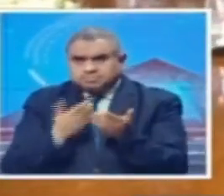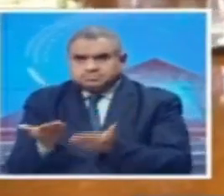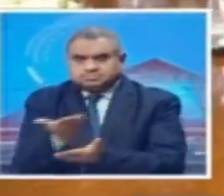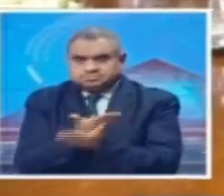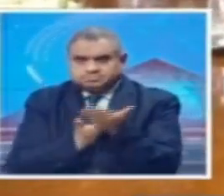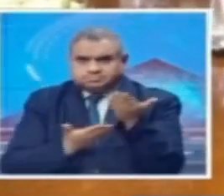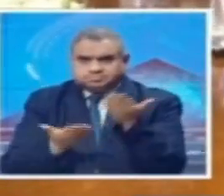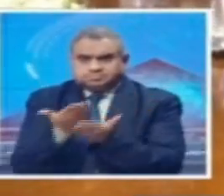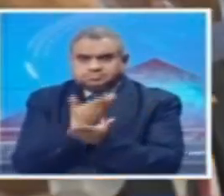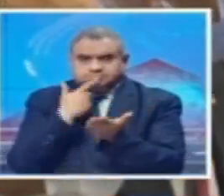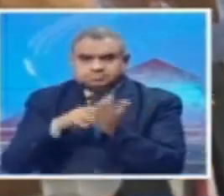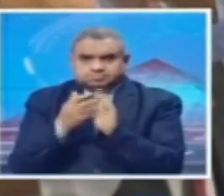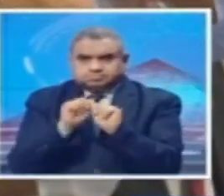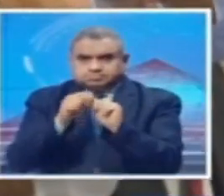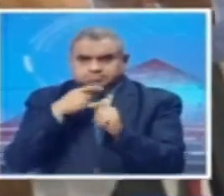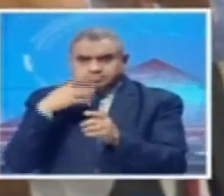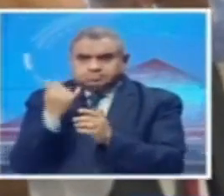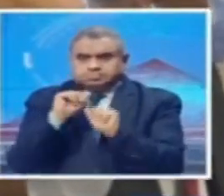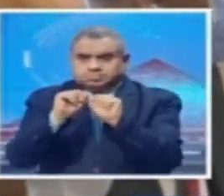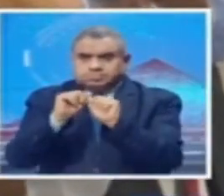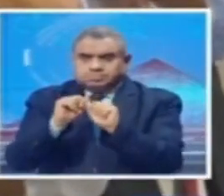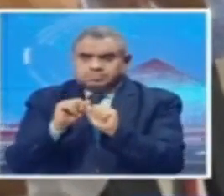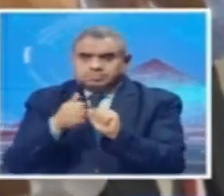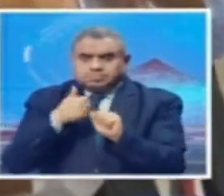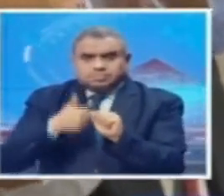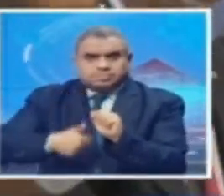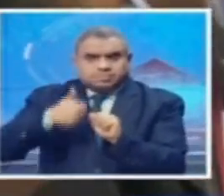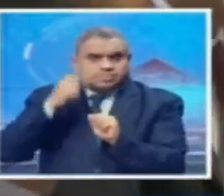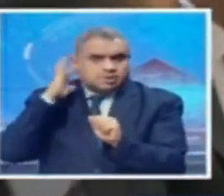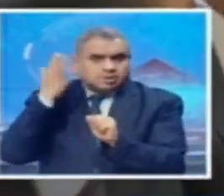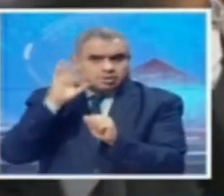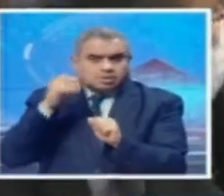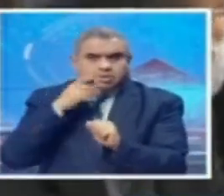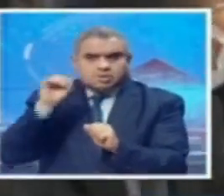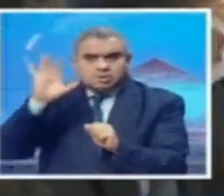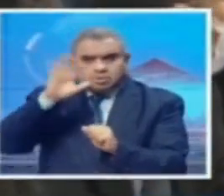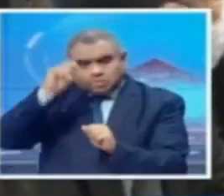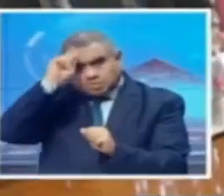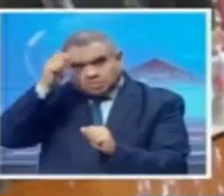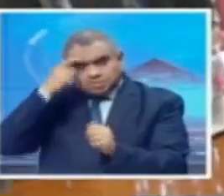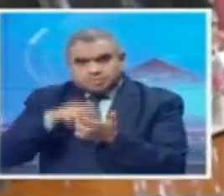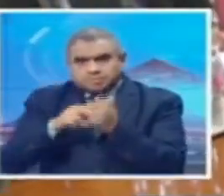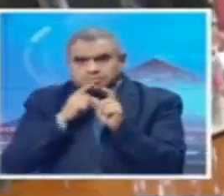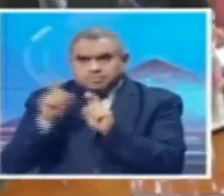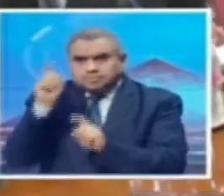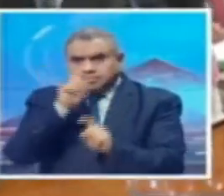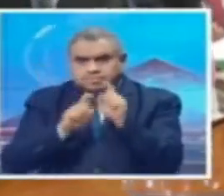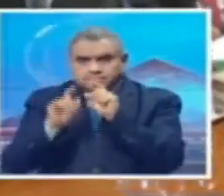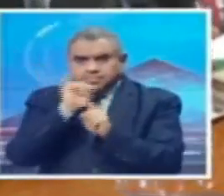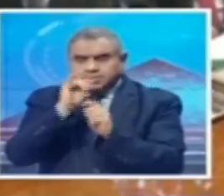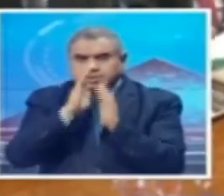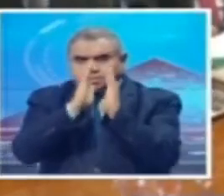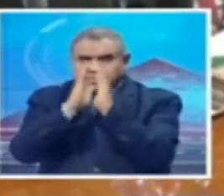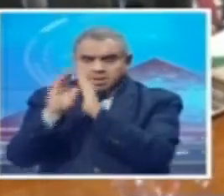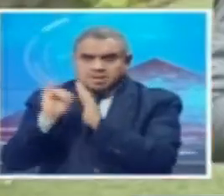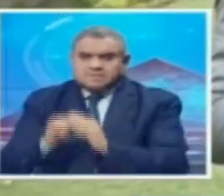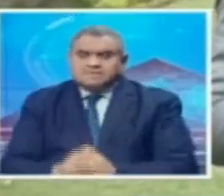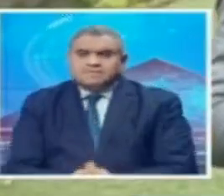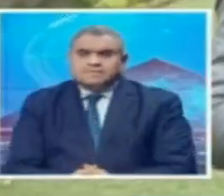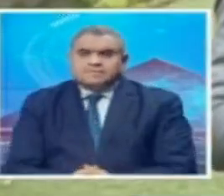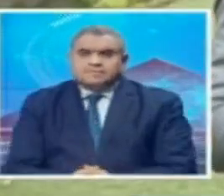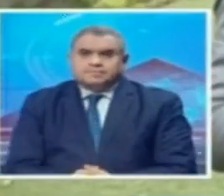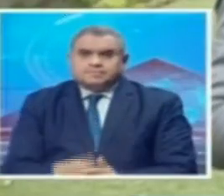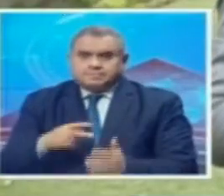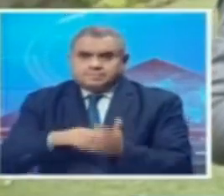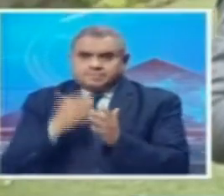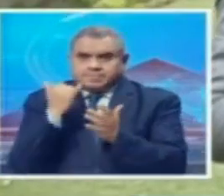التبادل التجاري ومشروعات تطوير السكك الحديدية المصرية، وكذلك مناقشة عدد من القضايا الإقليمية. وما بين